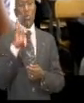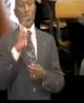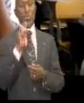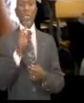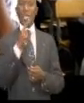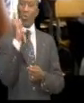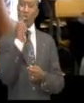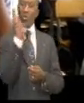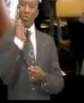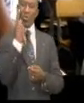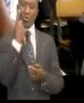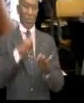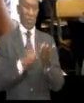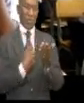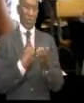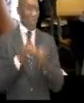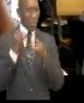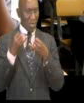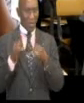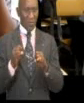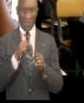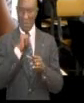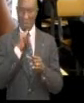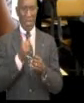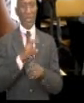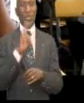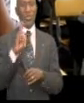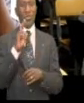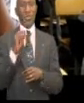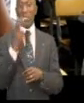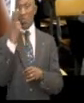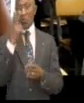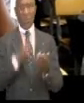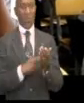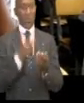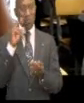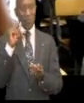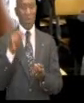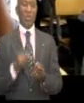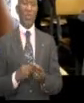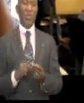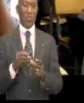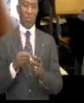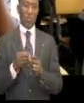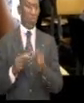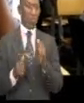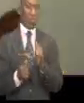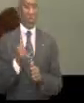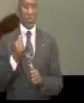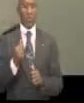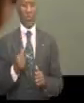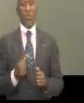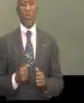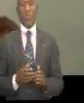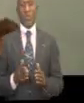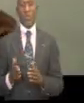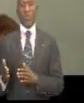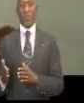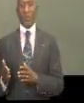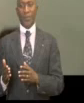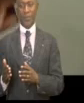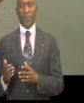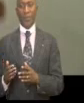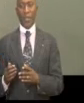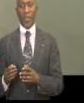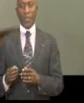avec ces objets, on peut attraper facilement le sida si quelqu'un l'a utilisé avant qu'on l'utilise. Les responsables de